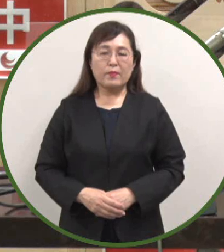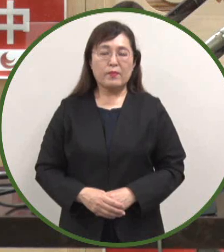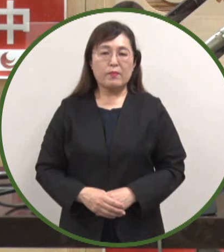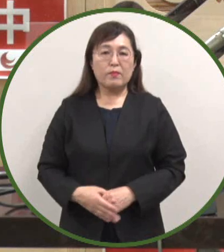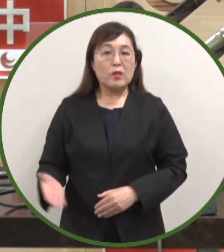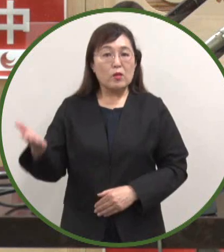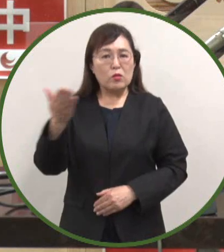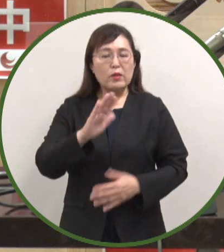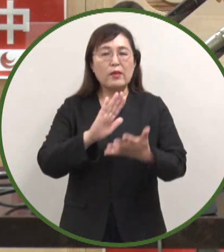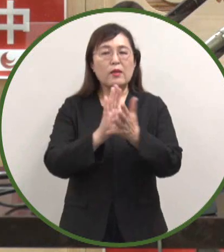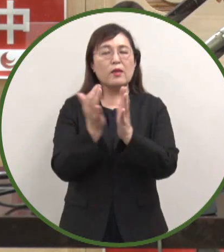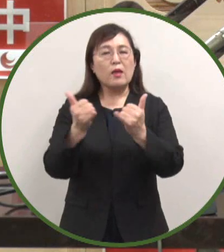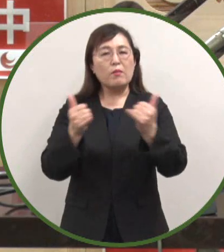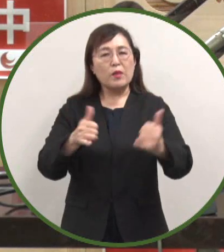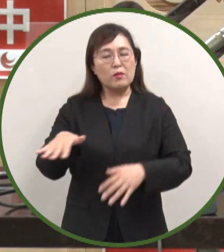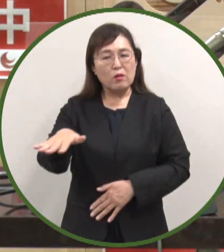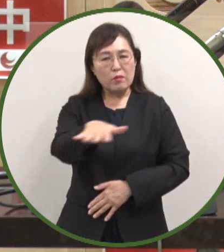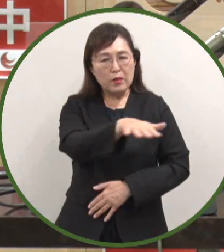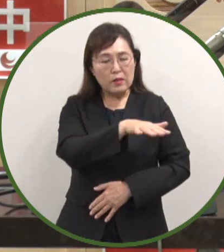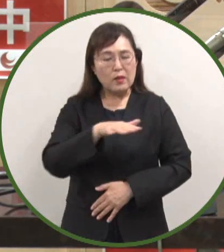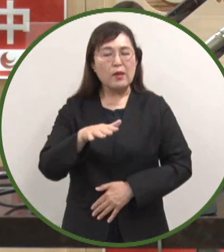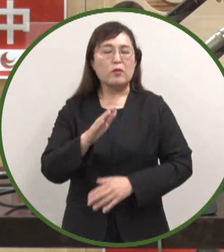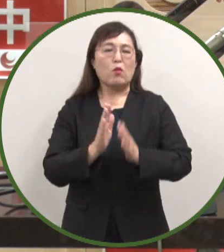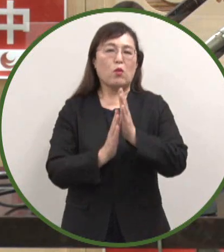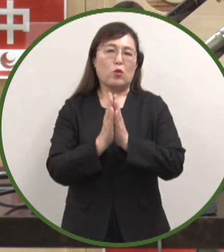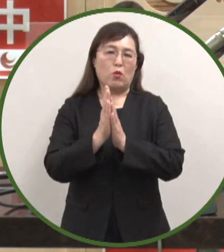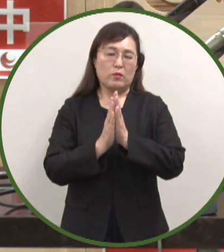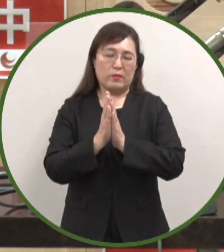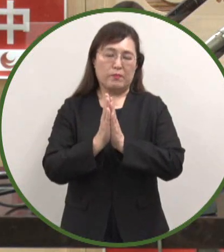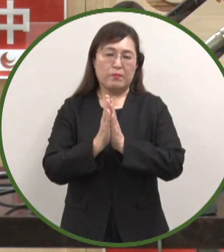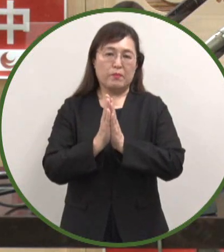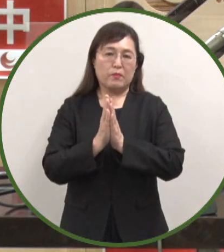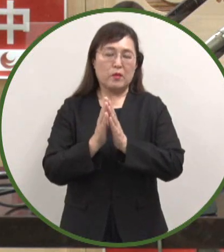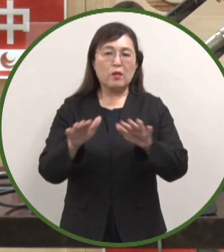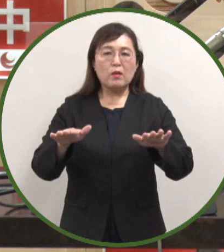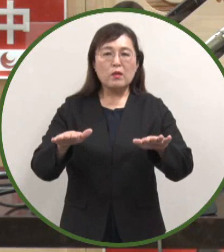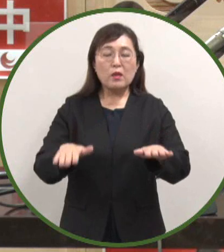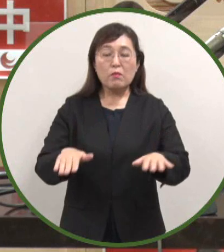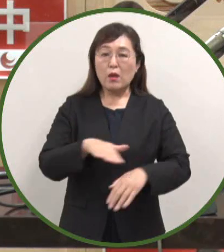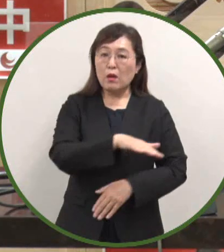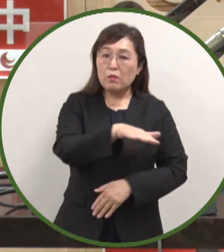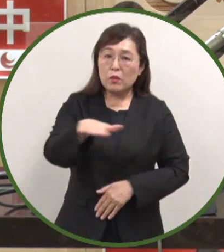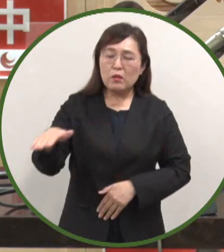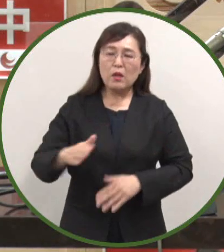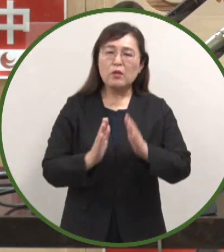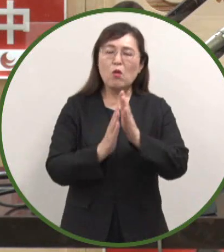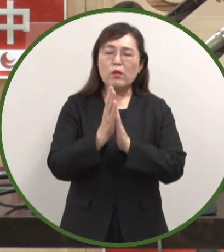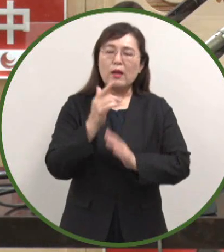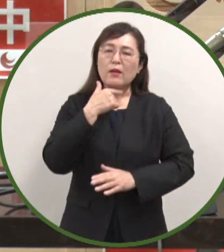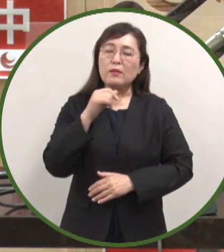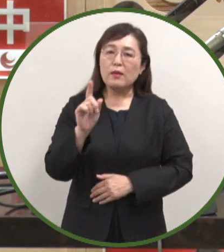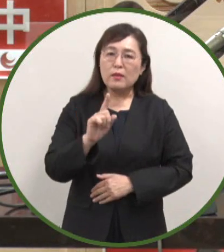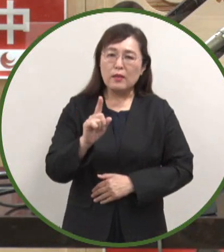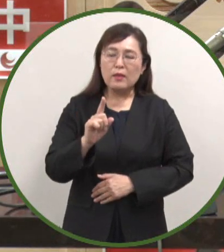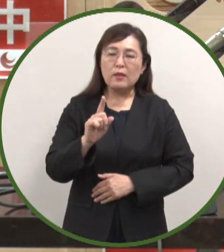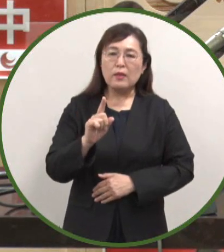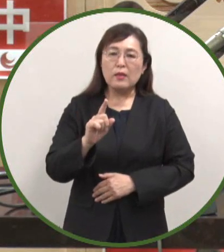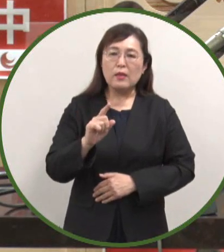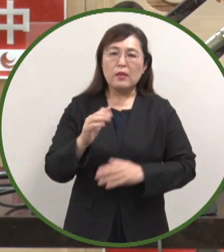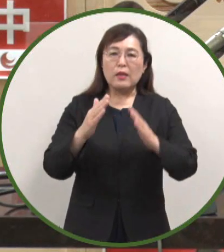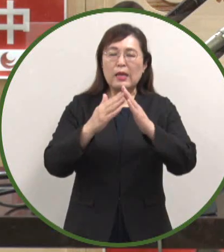次に県民の皆様への要請であります。今皆さんにお願いしたいことは、とにか